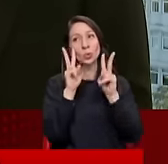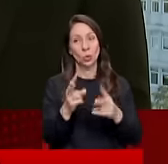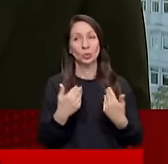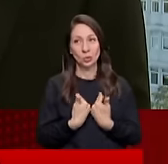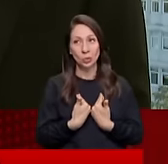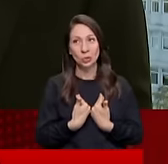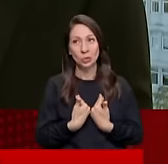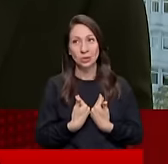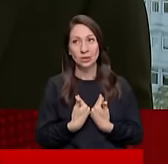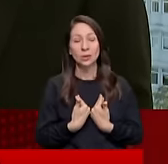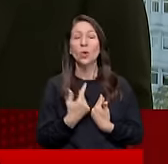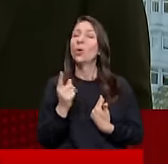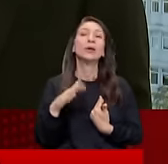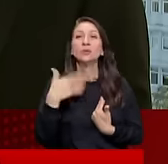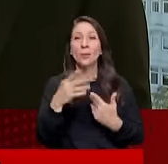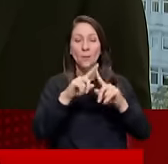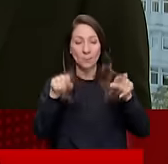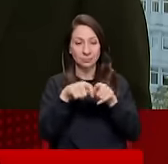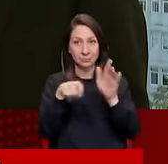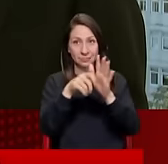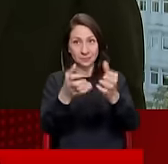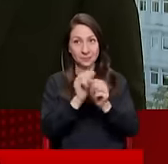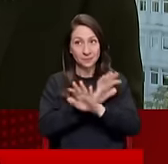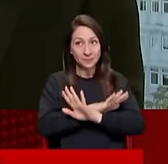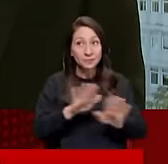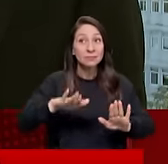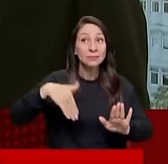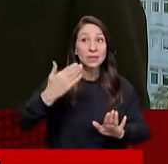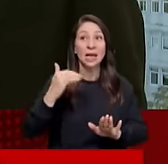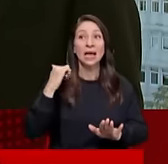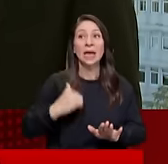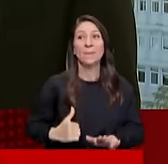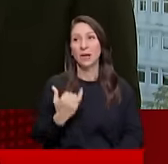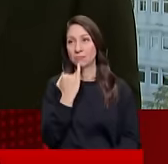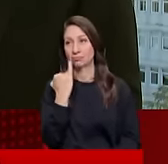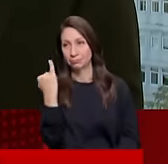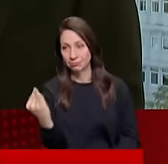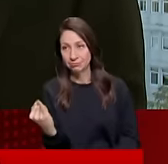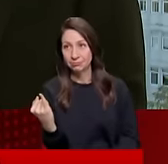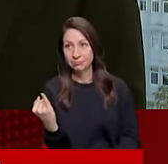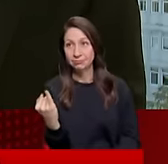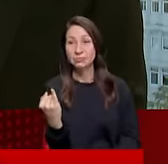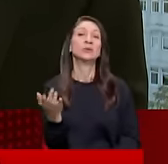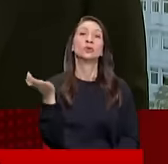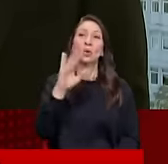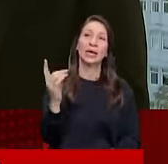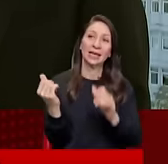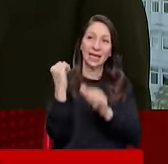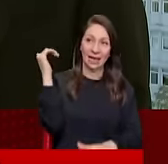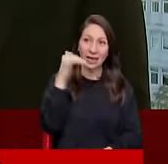biz. Ve ondan sonra mazbatadan sonra da tabii ki kaymakamımızı ziyaret ettik. Sonra tekrar